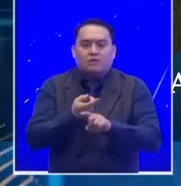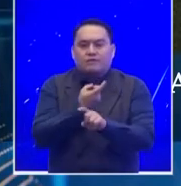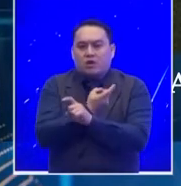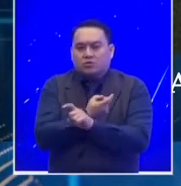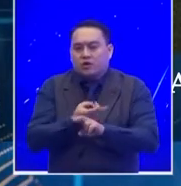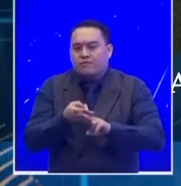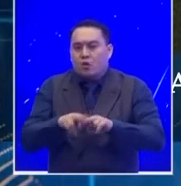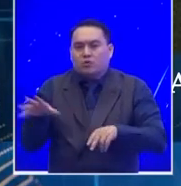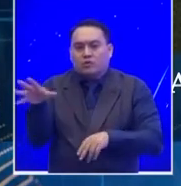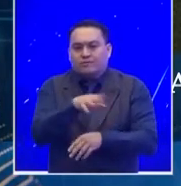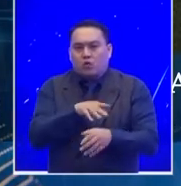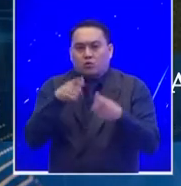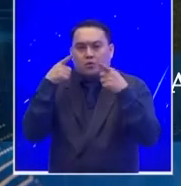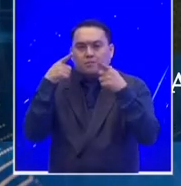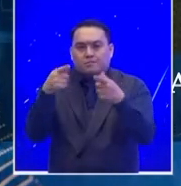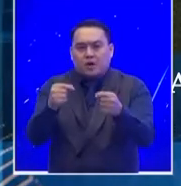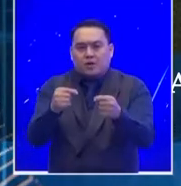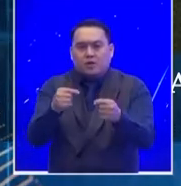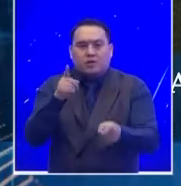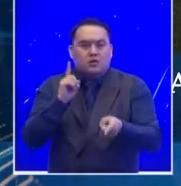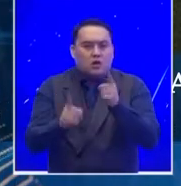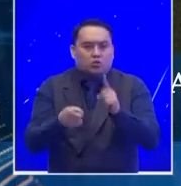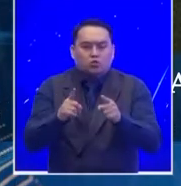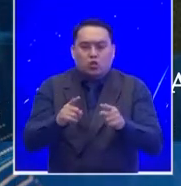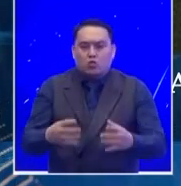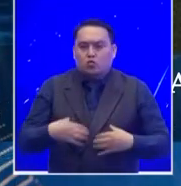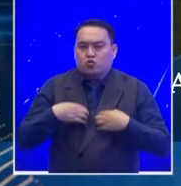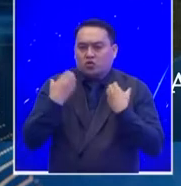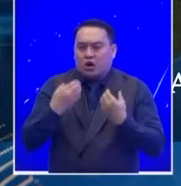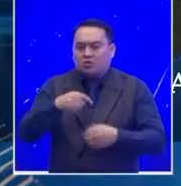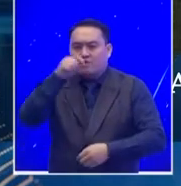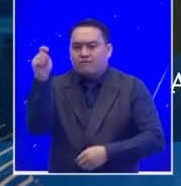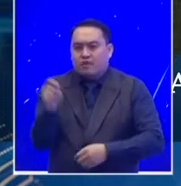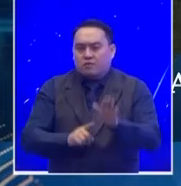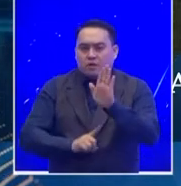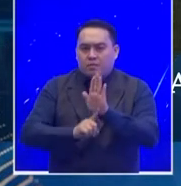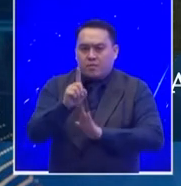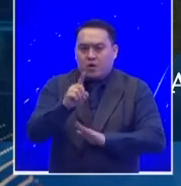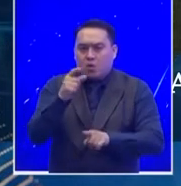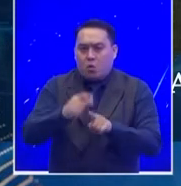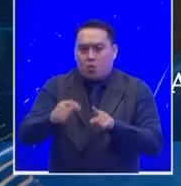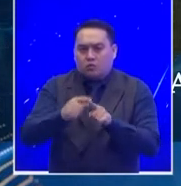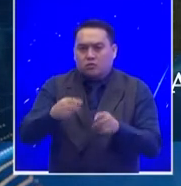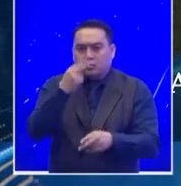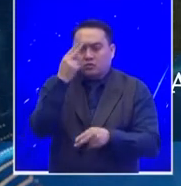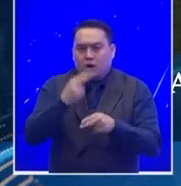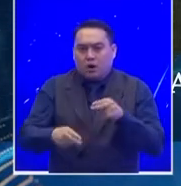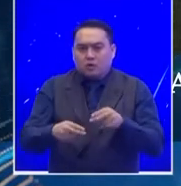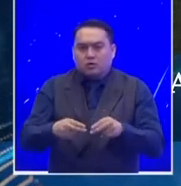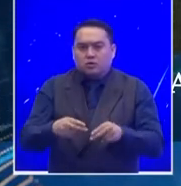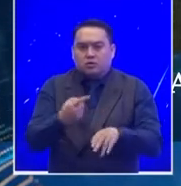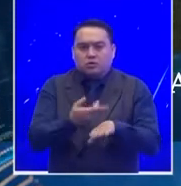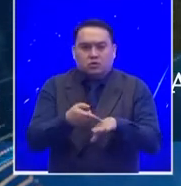батальон автоматшылар аттанды. Нағыз күшті соғыс басталды. Шайқас кезінде оқ дәрісі таусылған Төлеген ішінен ауыр